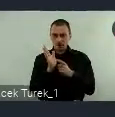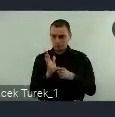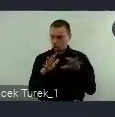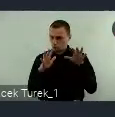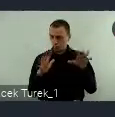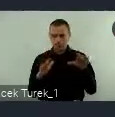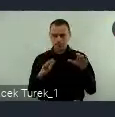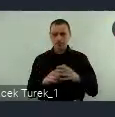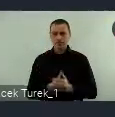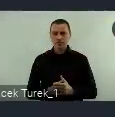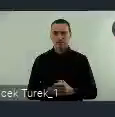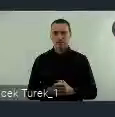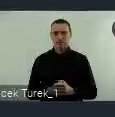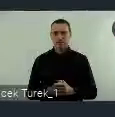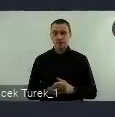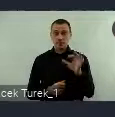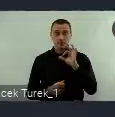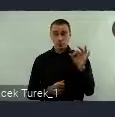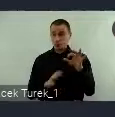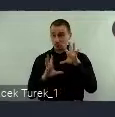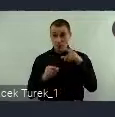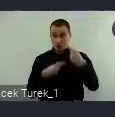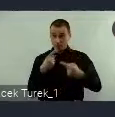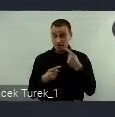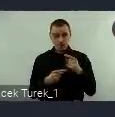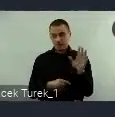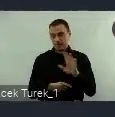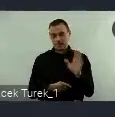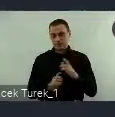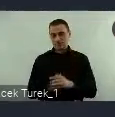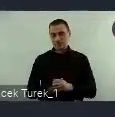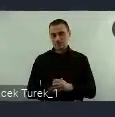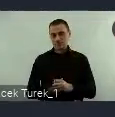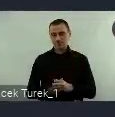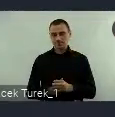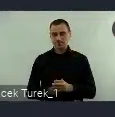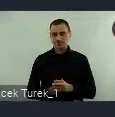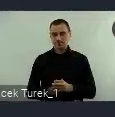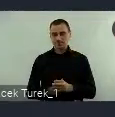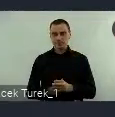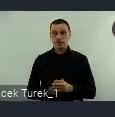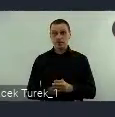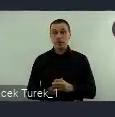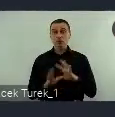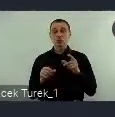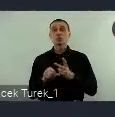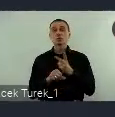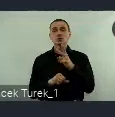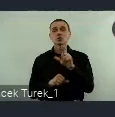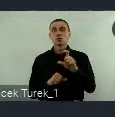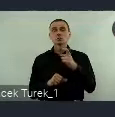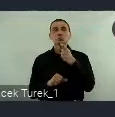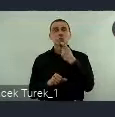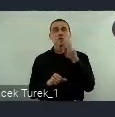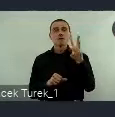ja celowo nie będę wchodził w szczegóły tego Czym jest dostępność cyfrowa w sensie w czym jest wcg